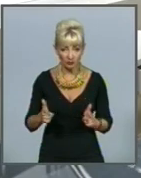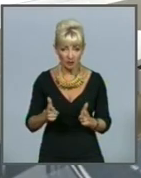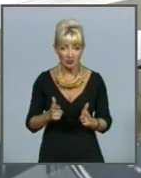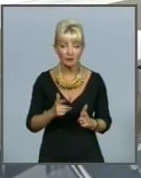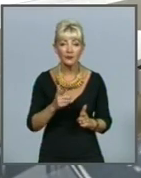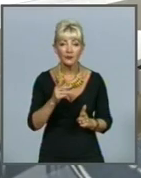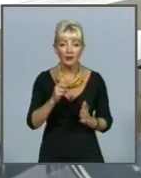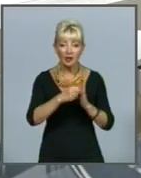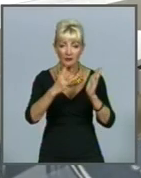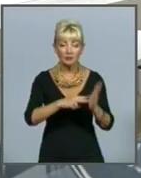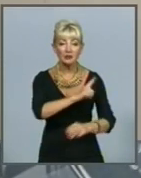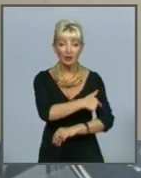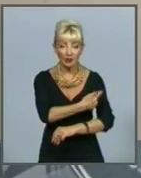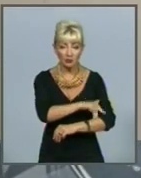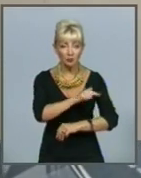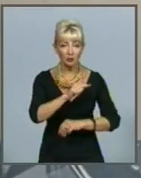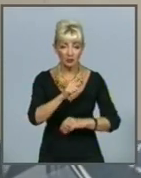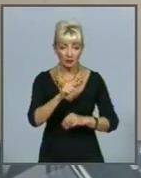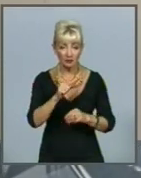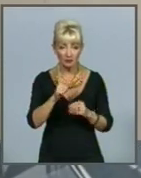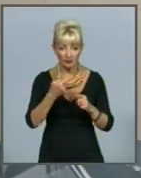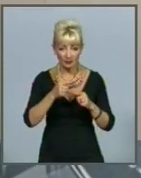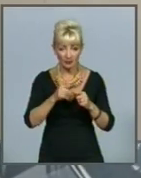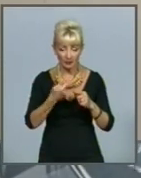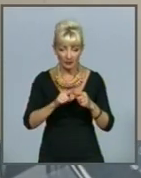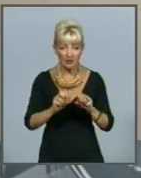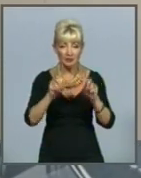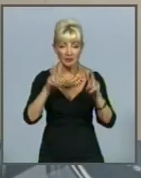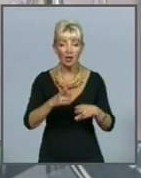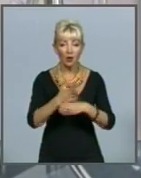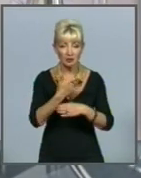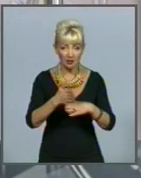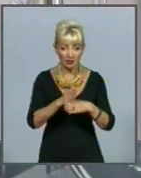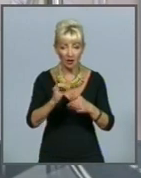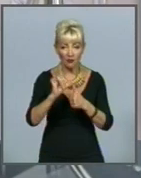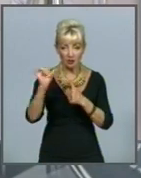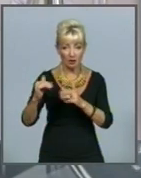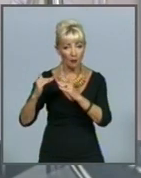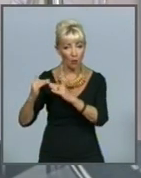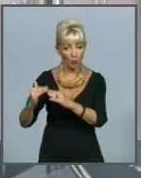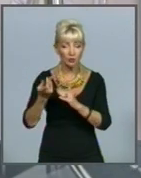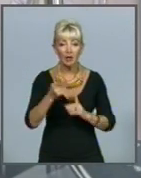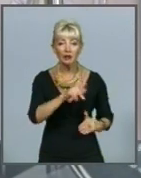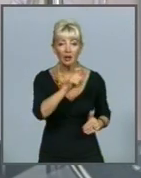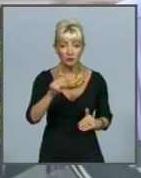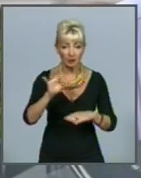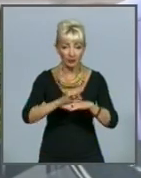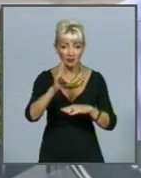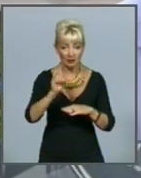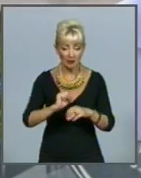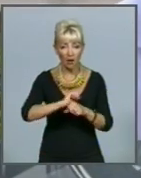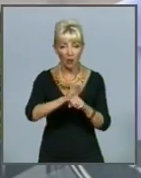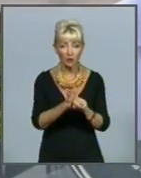17-й міській лікарні розгорнуте спеціальне відділення в окремому корпусі для пацієнтів, хворих на COVID-19.